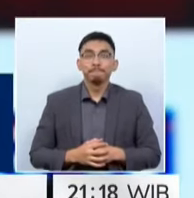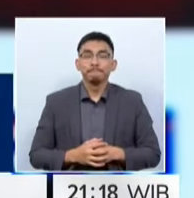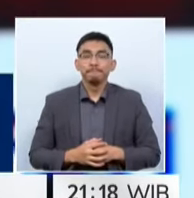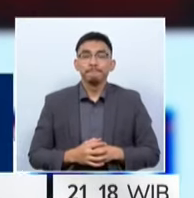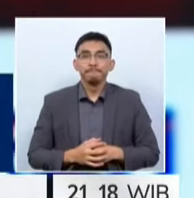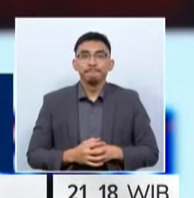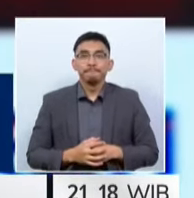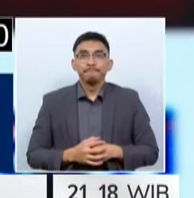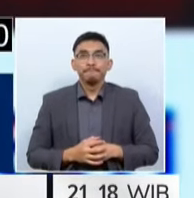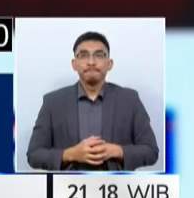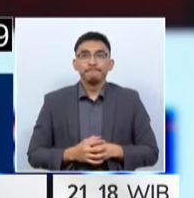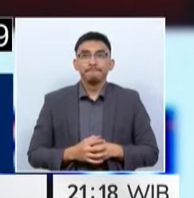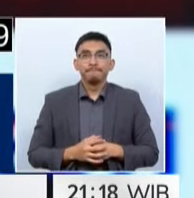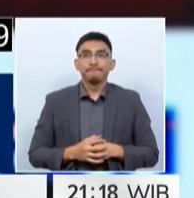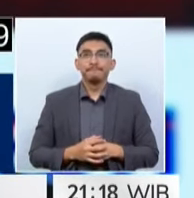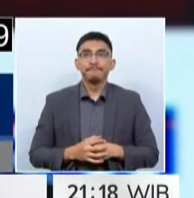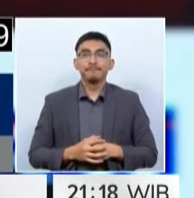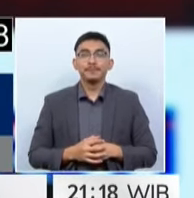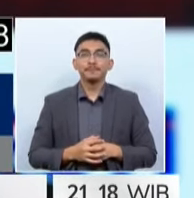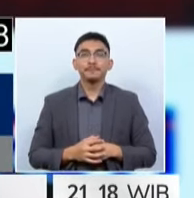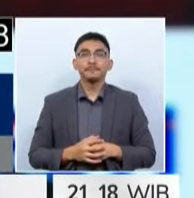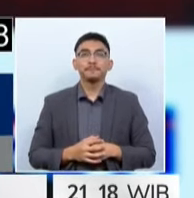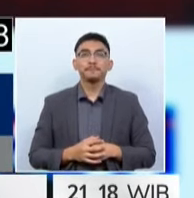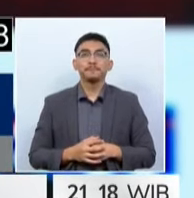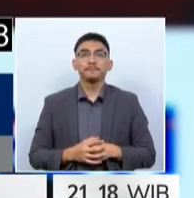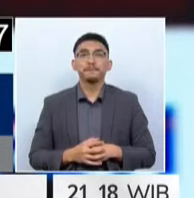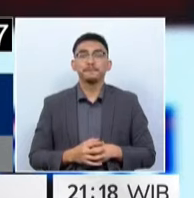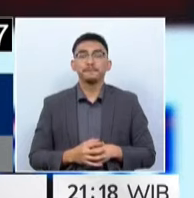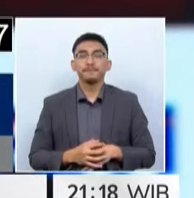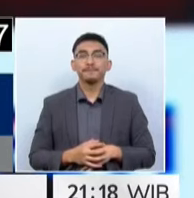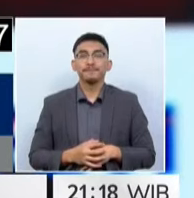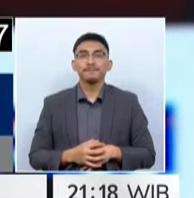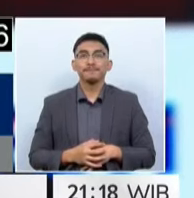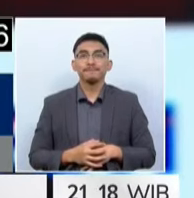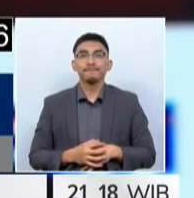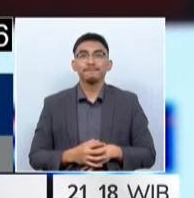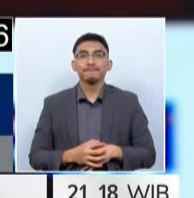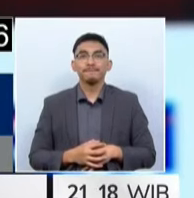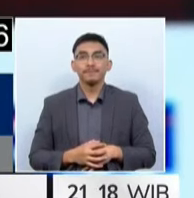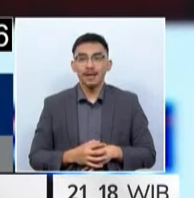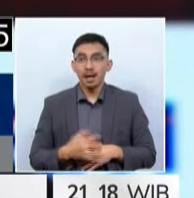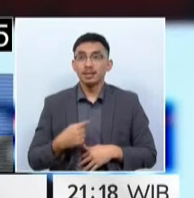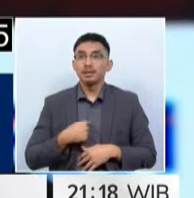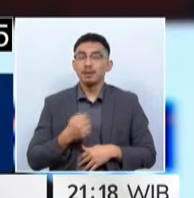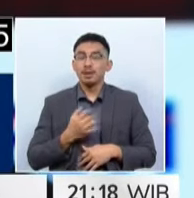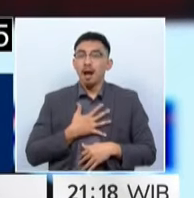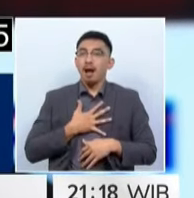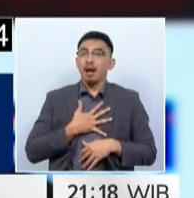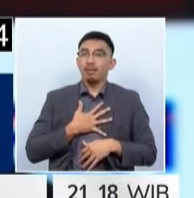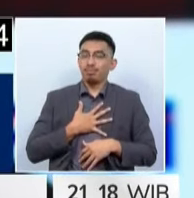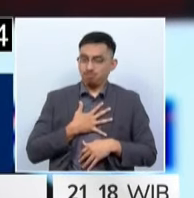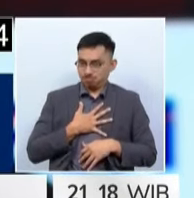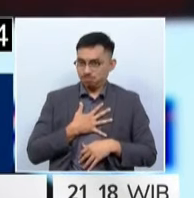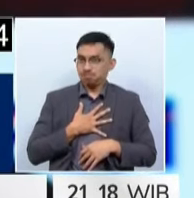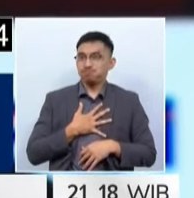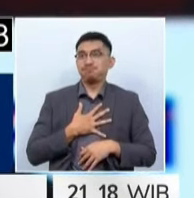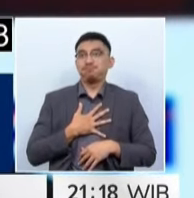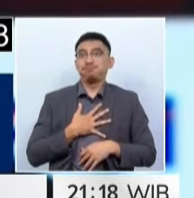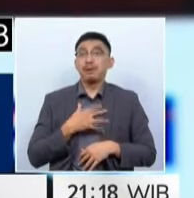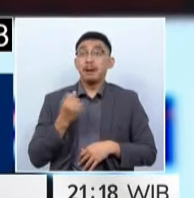persilakan saya eh cukup kaget karena beapa hari yang lalu